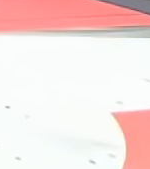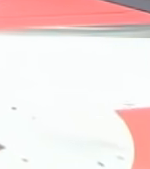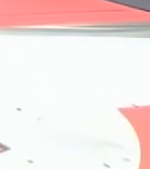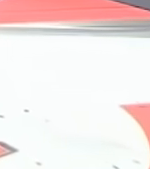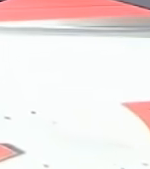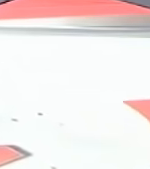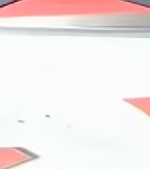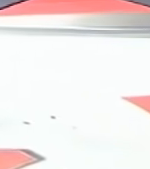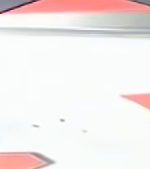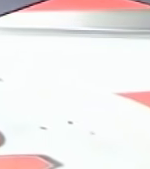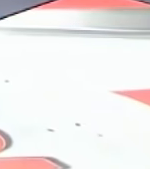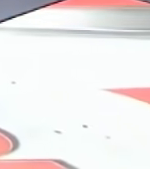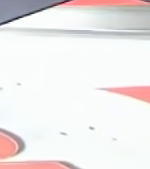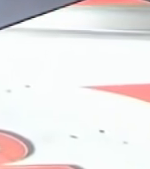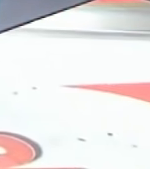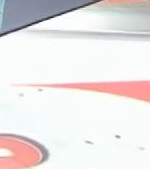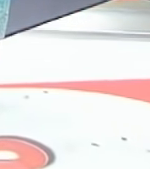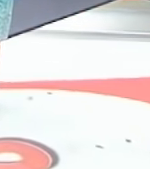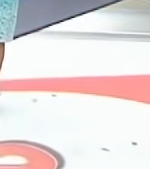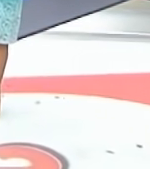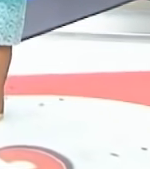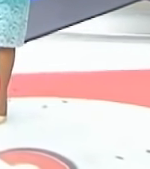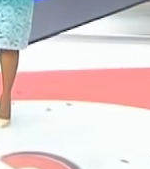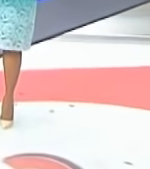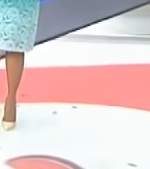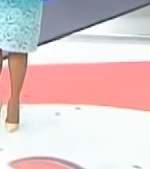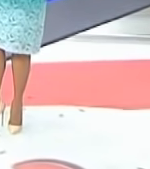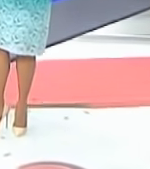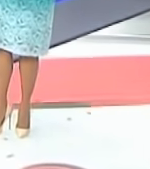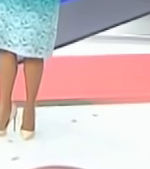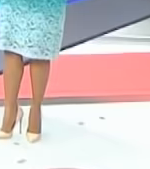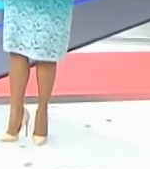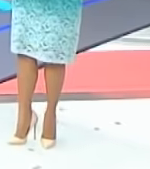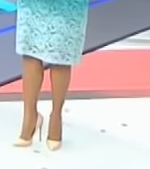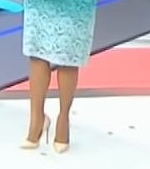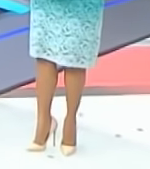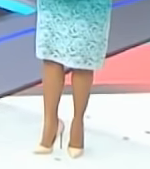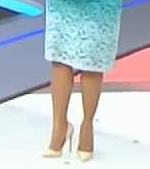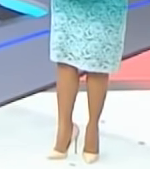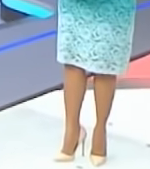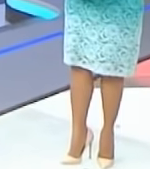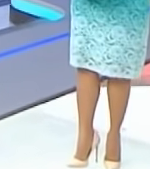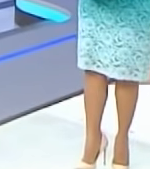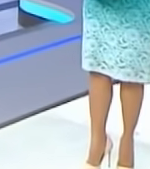828,366 na po ang lahat ng mga tinamaan ng sakit sa bansa.